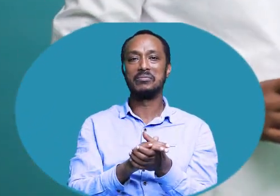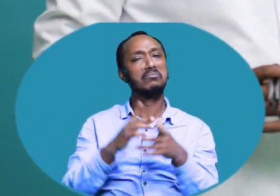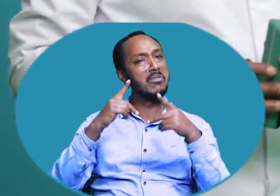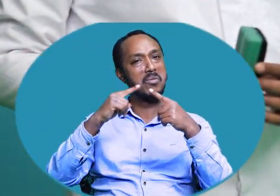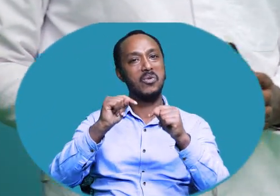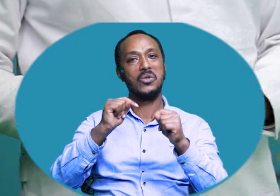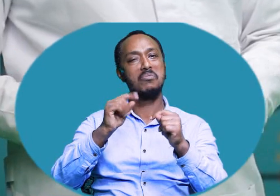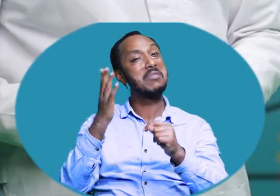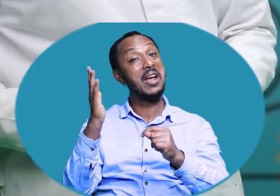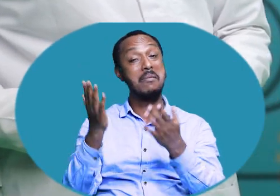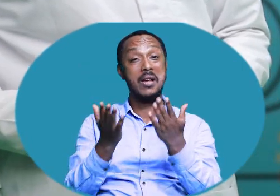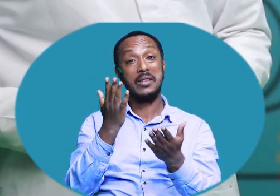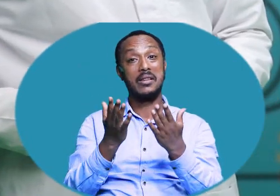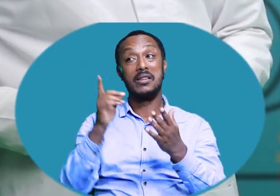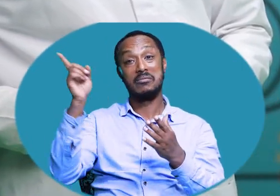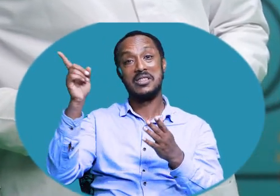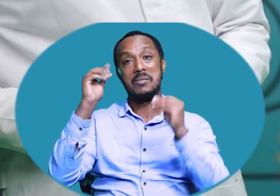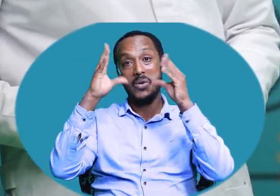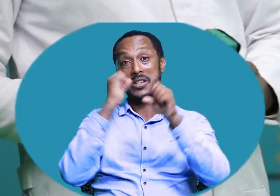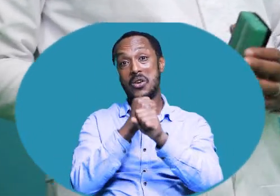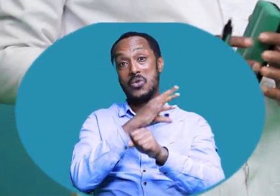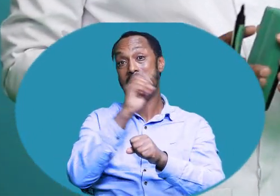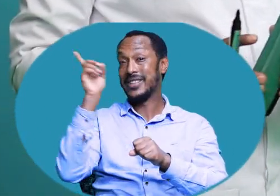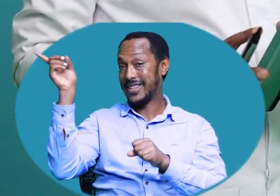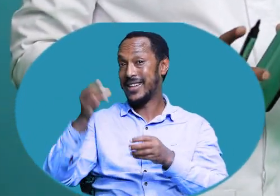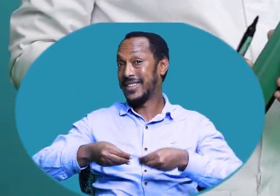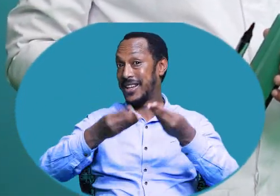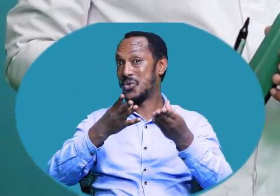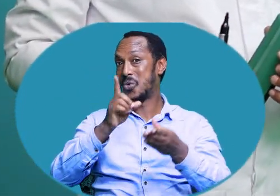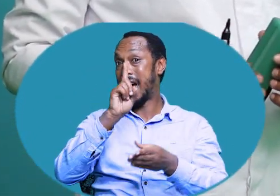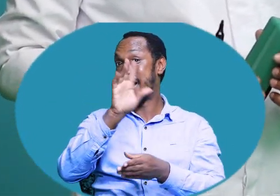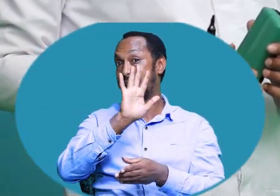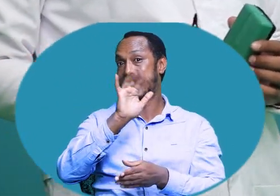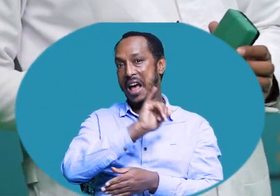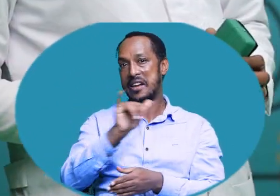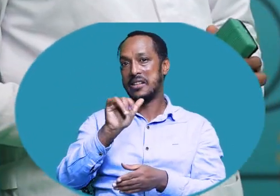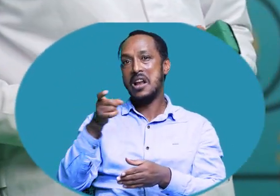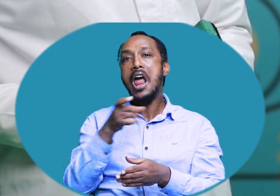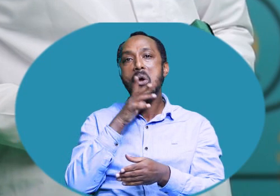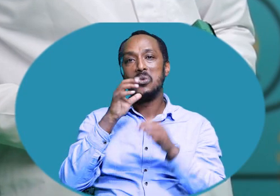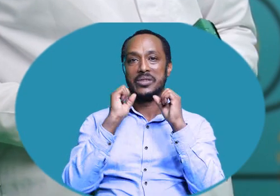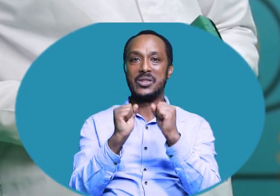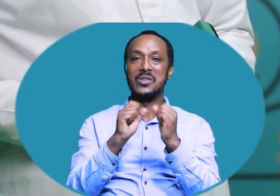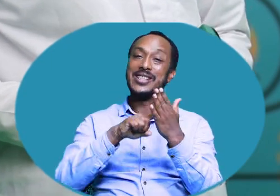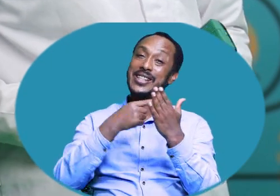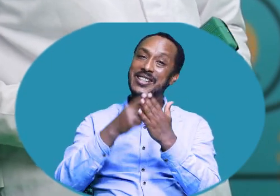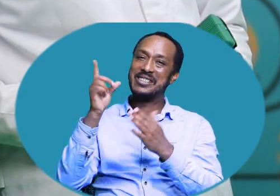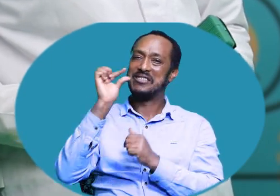ተማሪዎች የዛሬው ትምህርታችን ይህንን ይመስል ነበር። ስለዚህ የተሰጣችሁን ጥያቄዎች